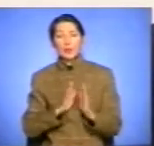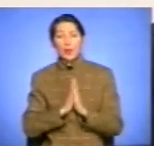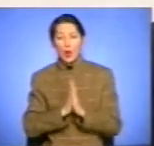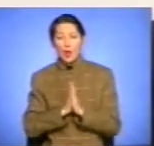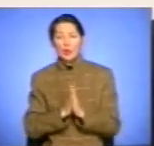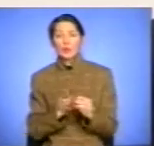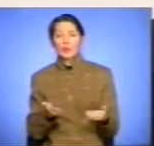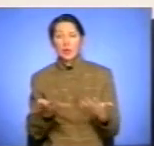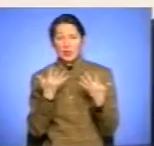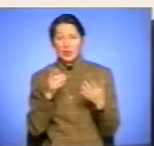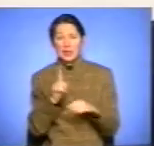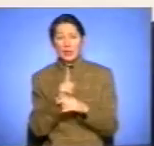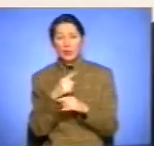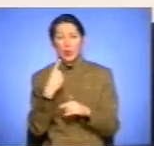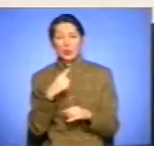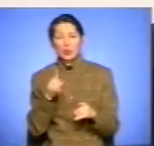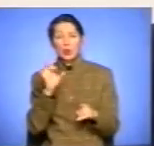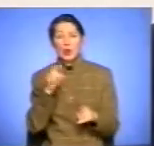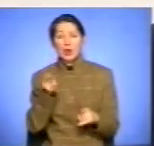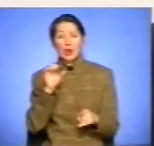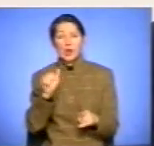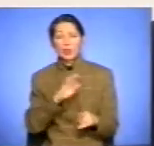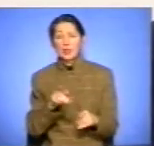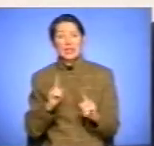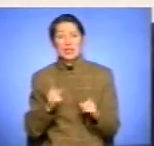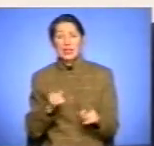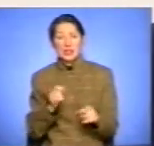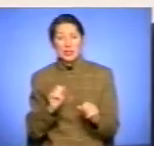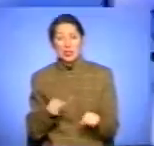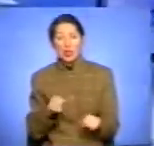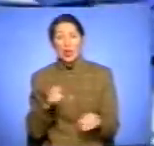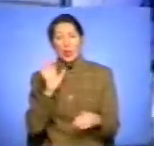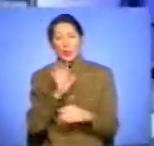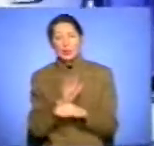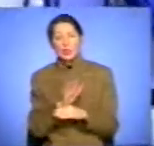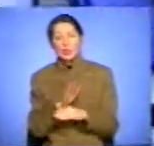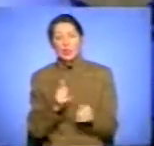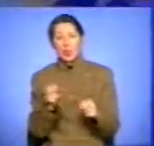визнати Тернопільську обласну Раду недієздатний призначити позачергові переваги